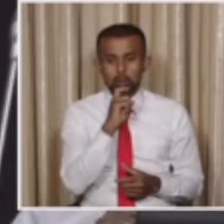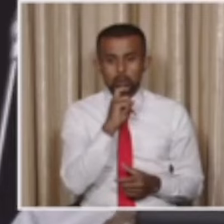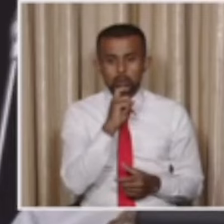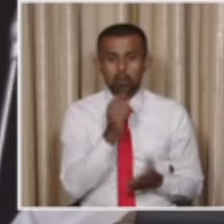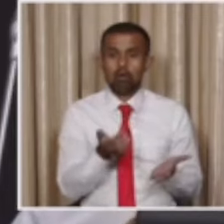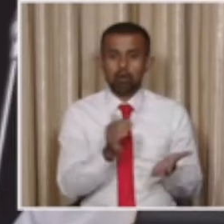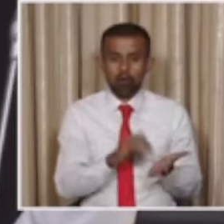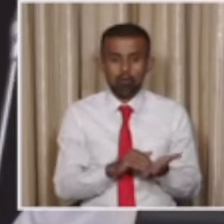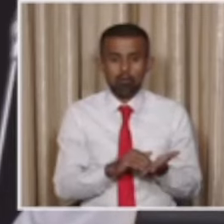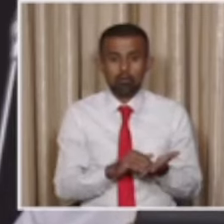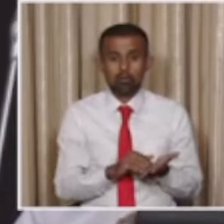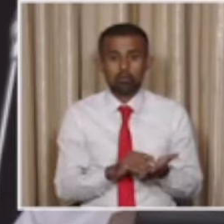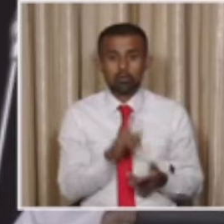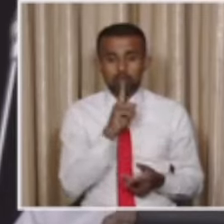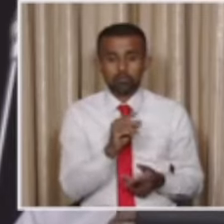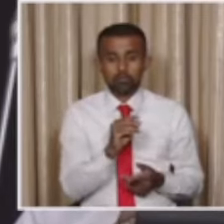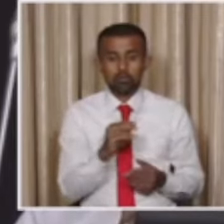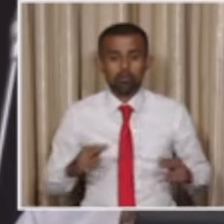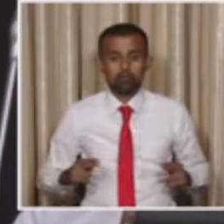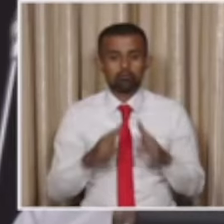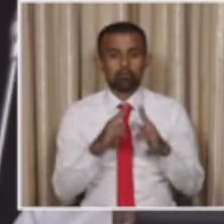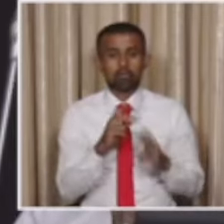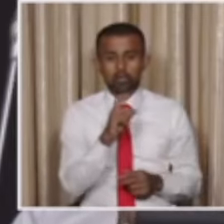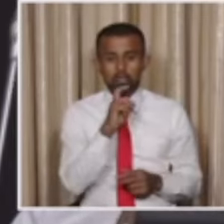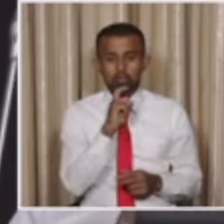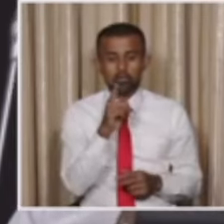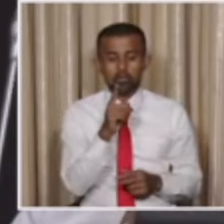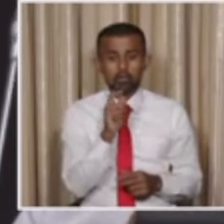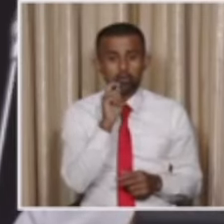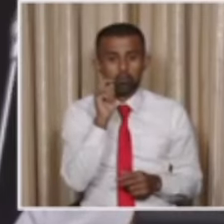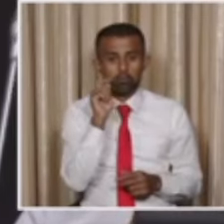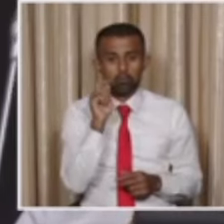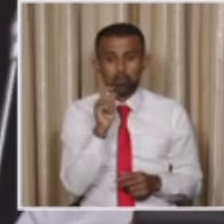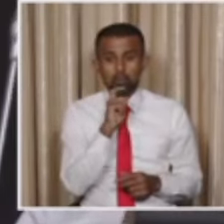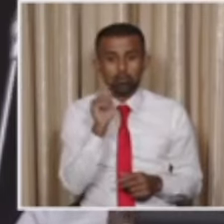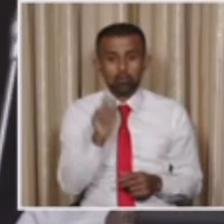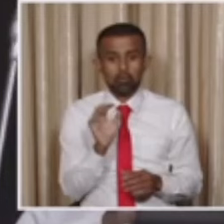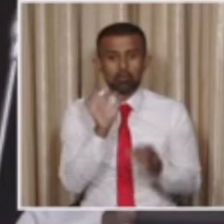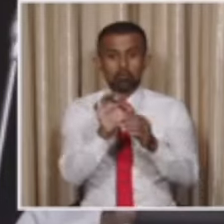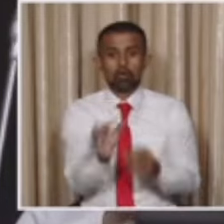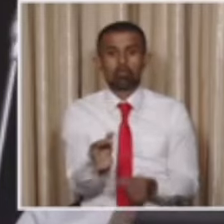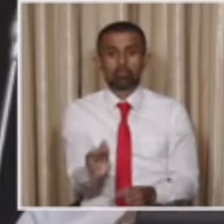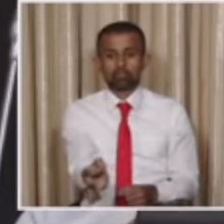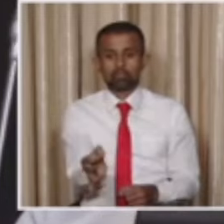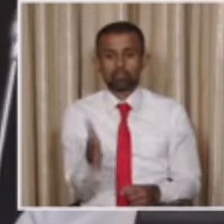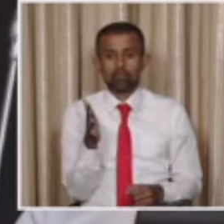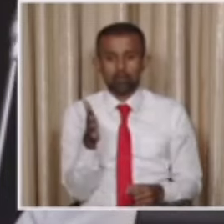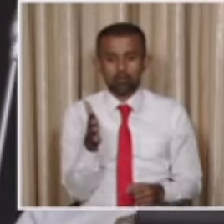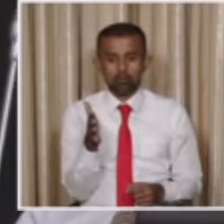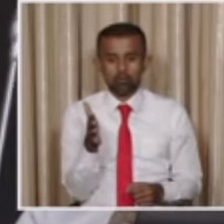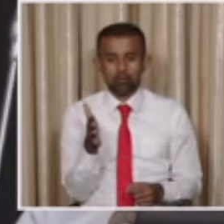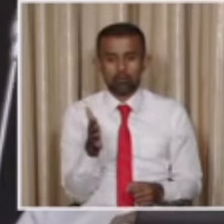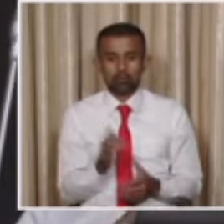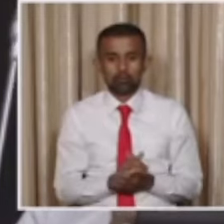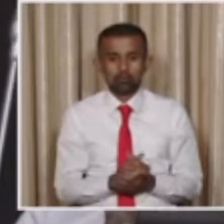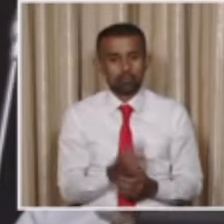නැවත තීනී නියෝගයක් දෙනකන් ශ්‍රේෂ්ඨාධිකරණයට විනිසුරුවරුන් නම් පත් කරන්න තහනම්. මේක යන්න පුළුවන්. එතුමා